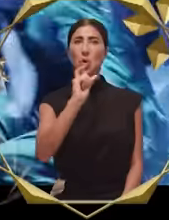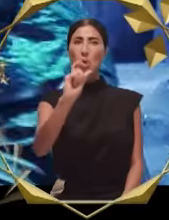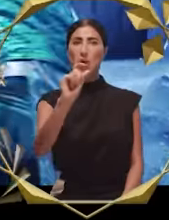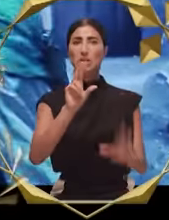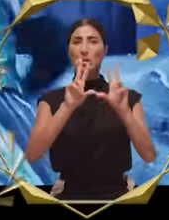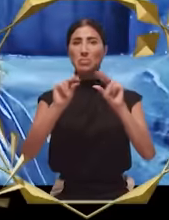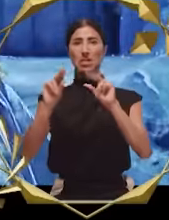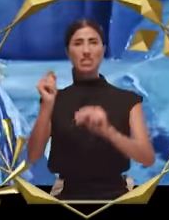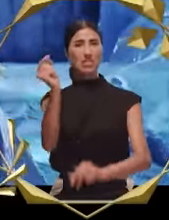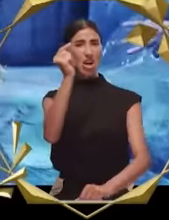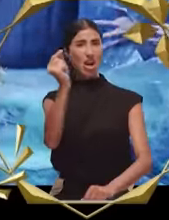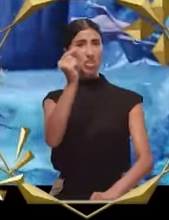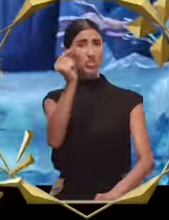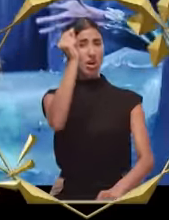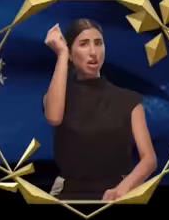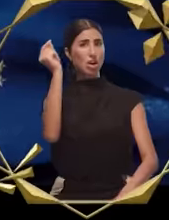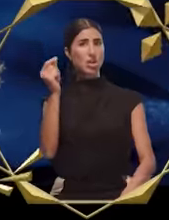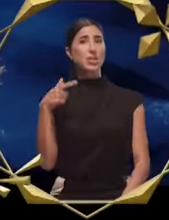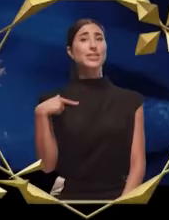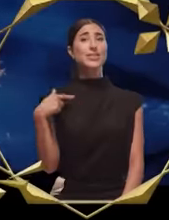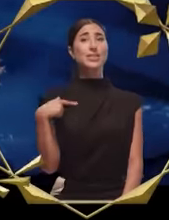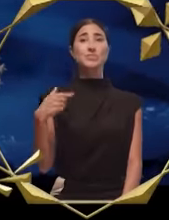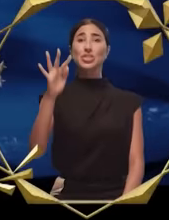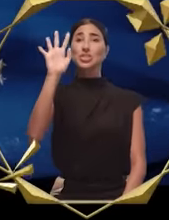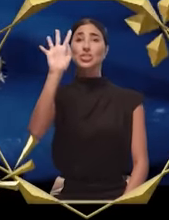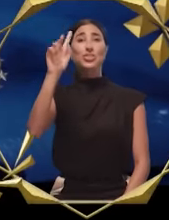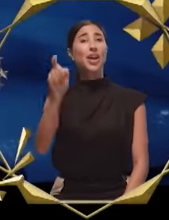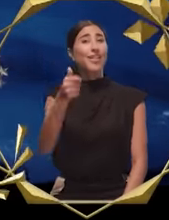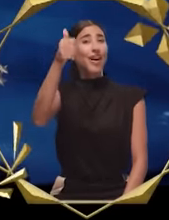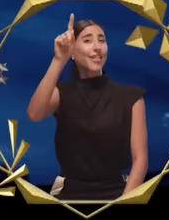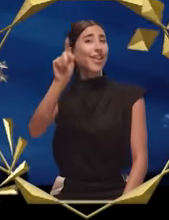مبحوح كالحشرة اسمي شرارة